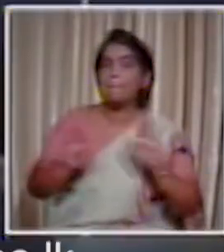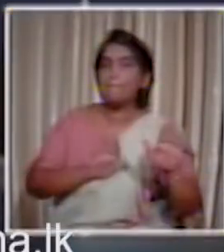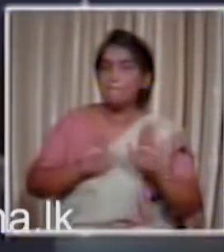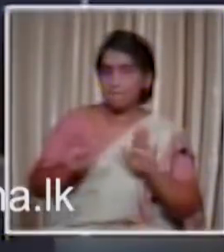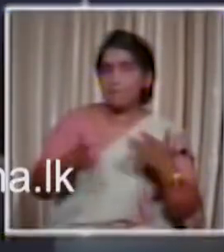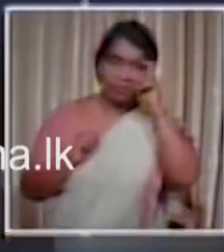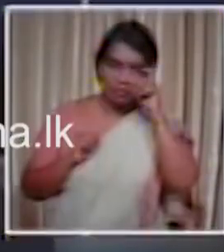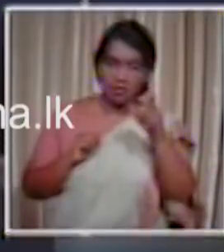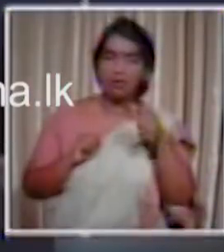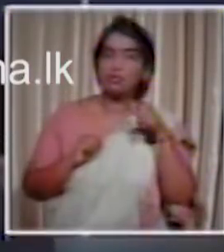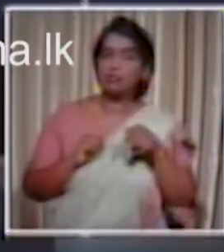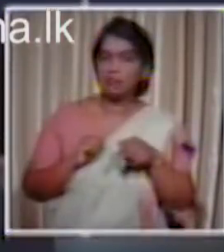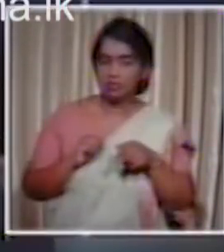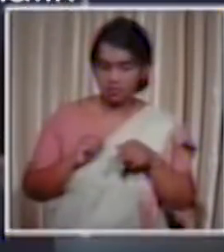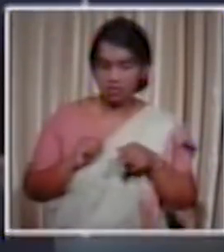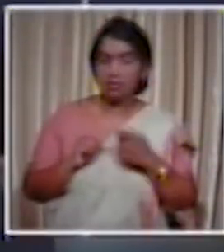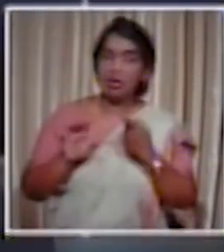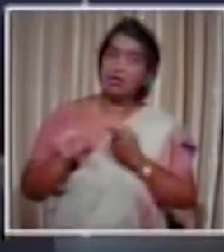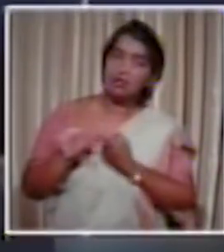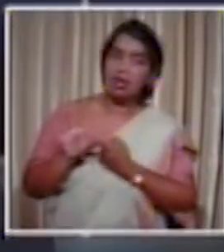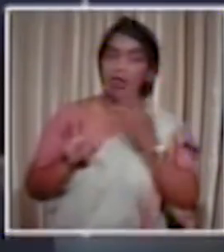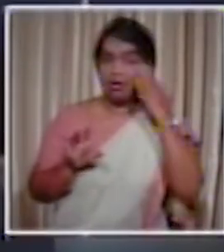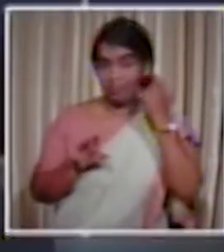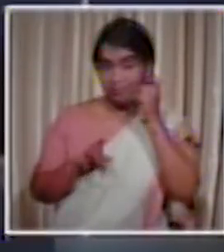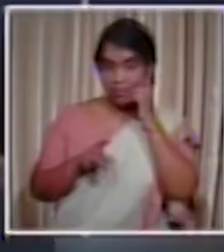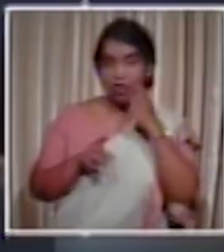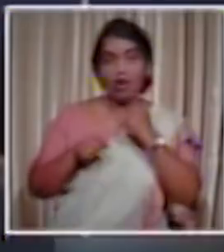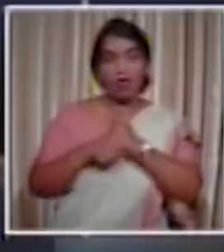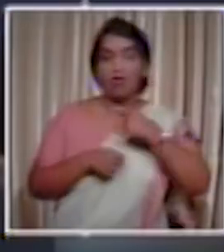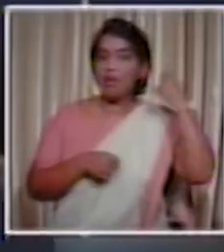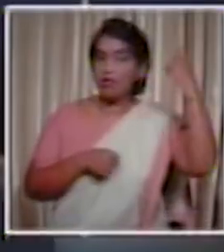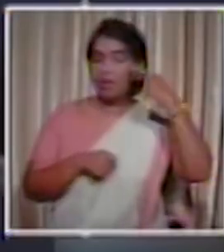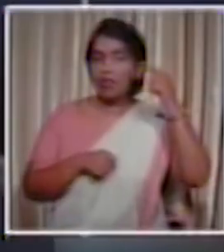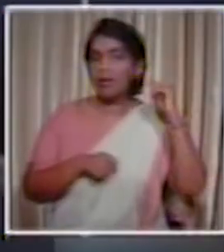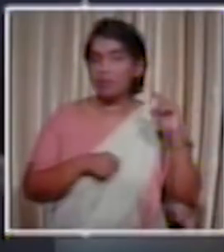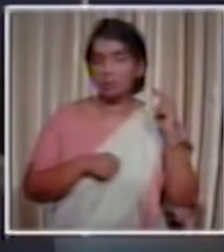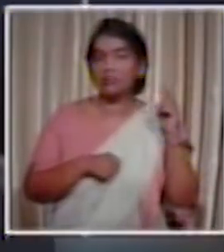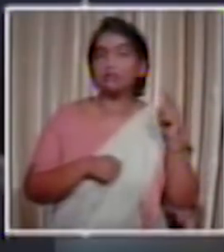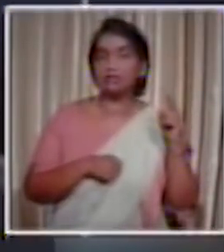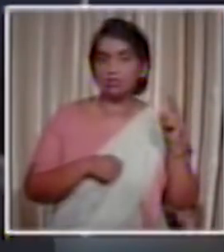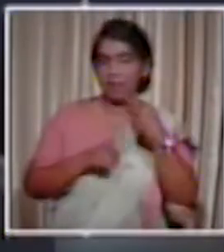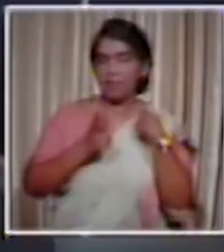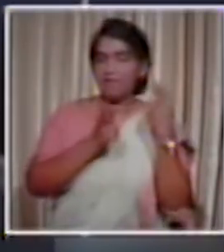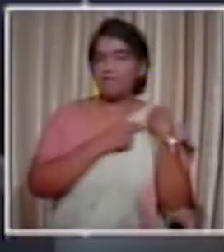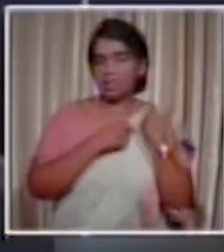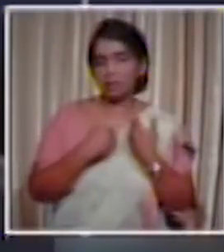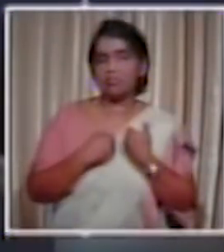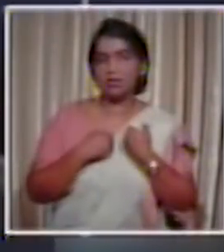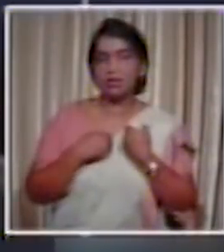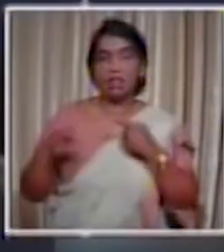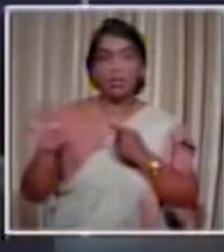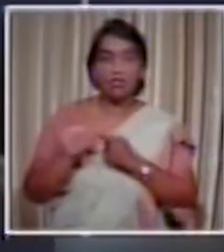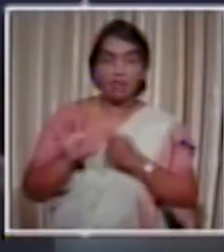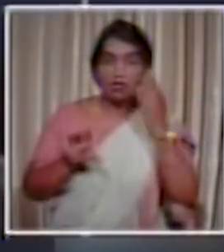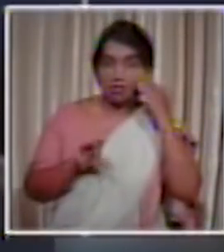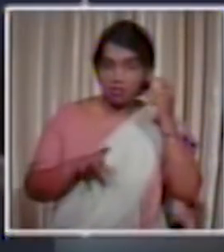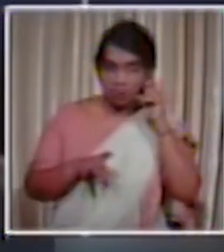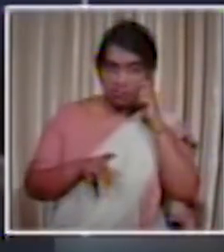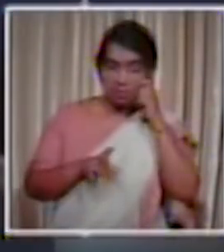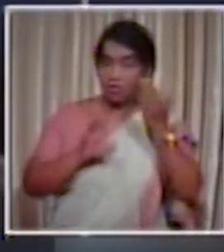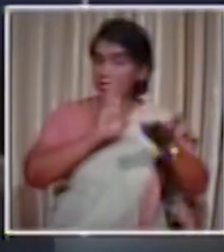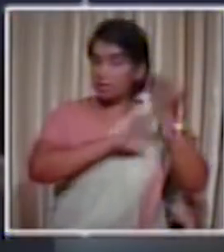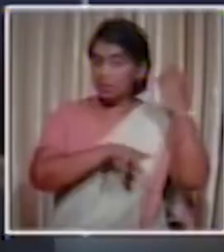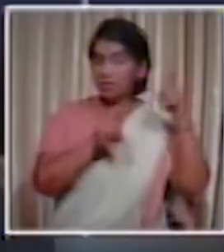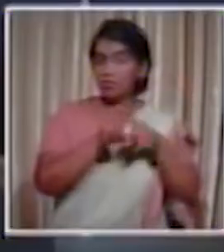අපි අතට ගන්න ඕනේ මේ තරුණ තරුණියන්ට ගෝල් ෆේස් පිට්ටනිය වෙන එකක් අපේ එක යුතුකමක් තියෙනවා මේ තරුණ තරුණි අතීතයේ